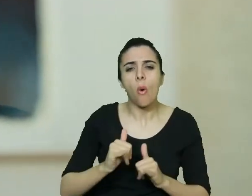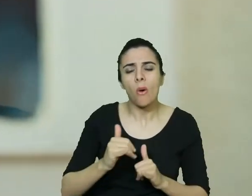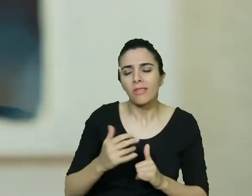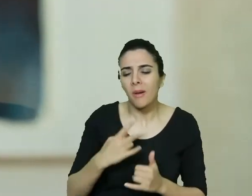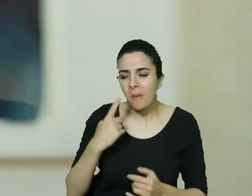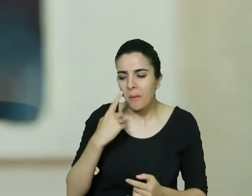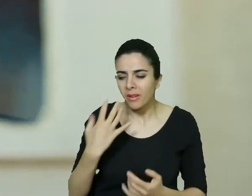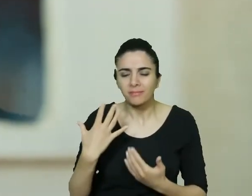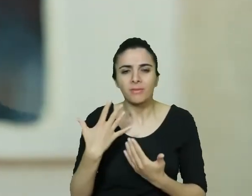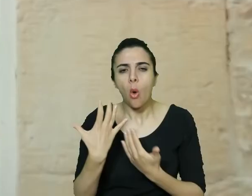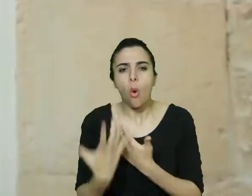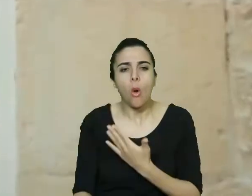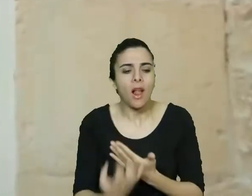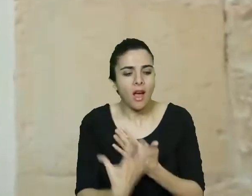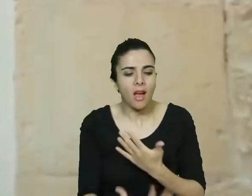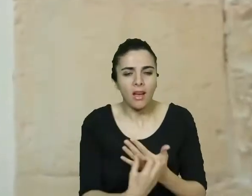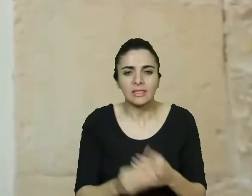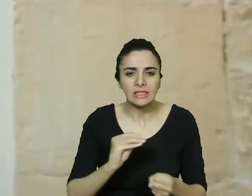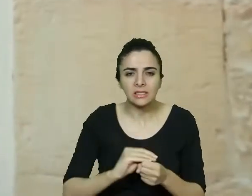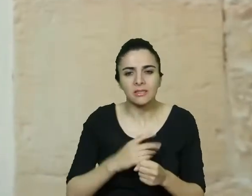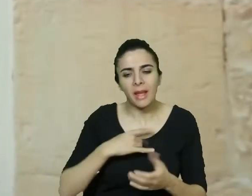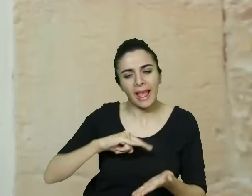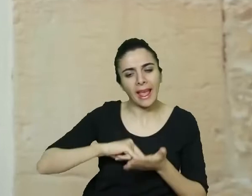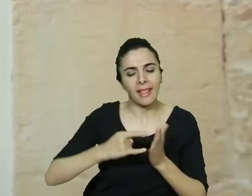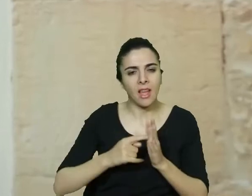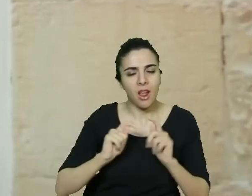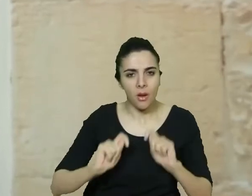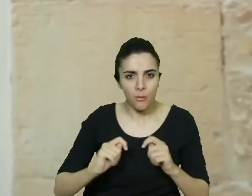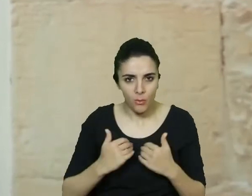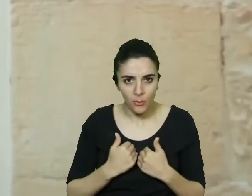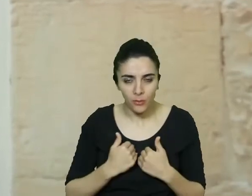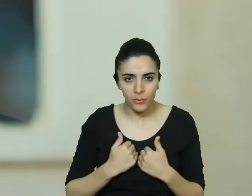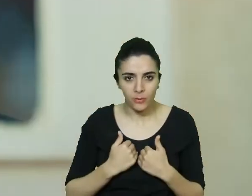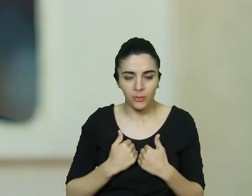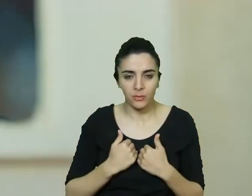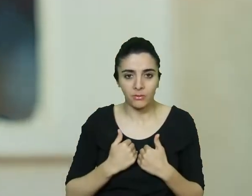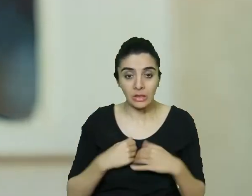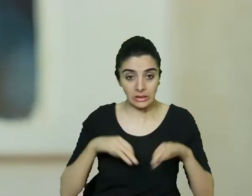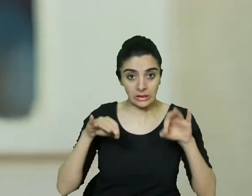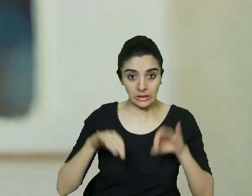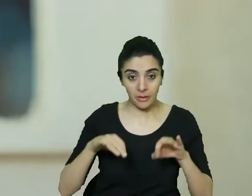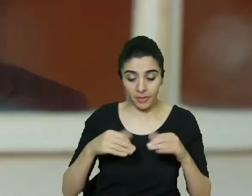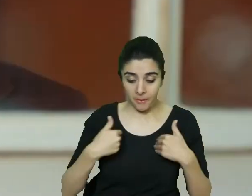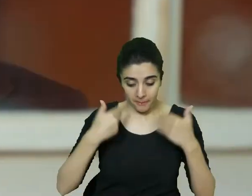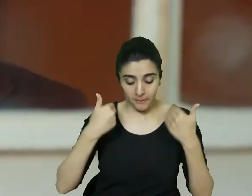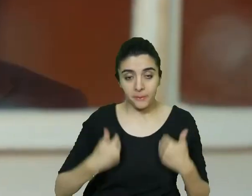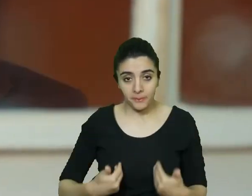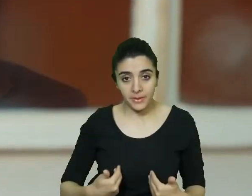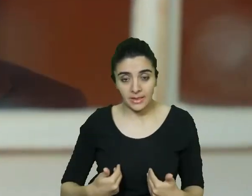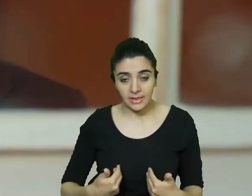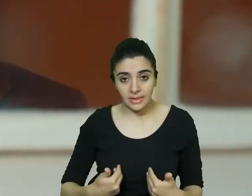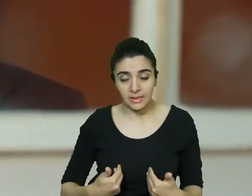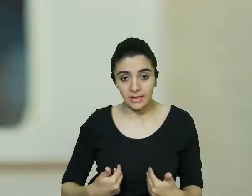gölge oyunlarıyla idare ediyoruz. Zehra dudaklarını ısırdı, gözleri dolu dolu. Ve şimdi ben Zehra,